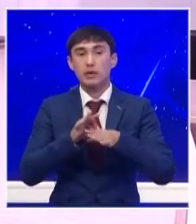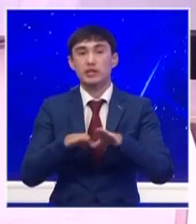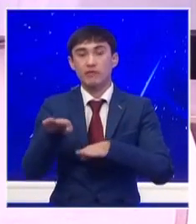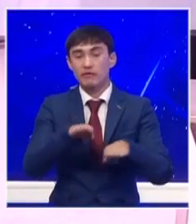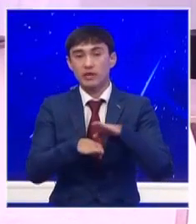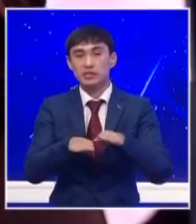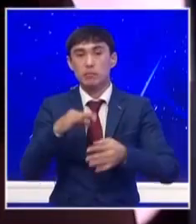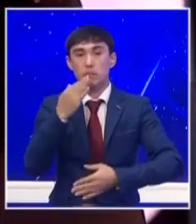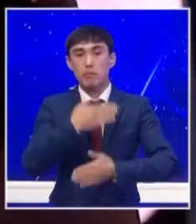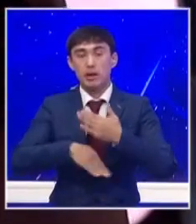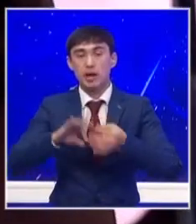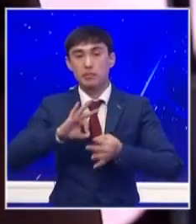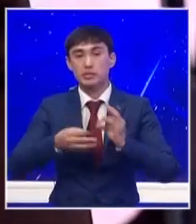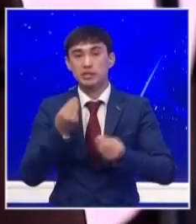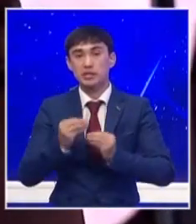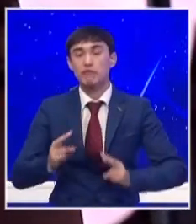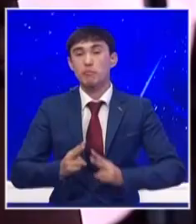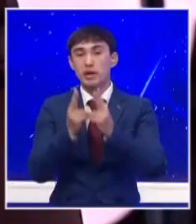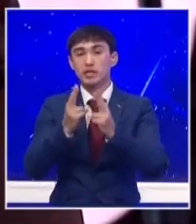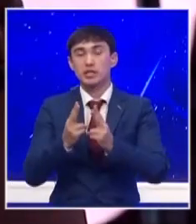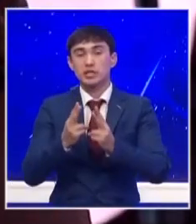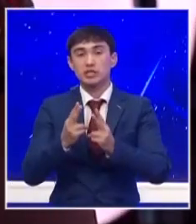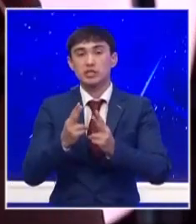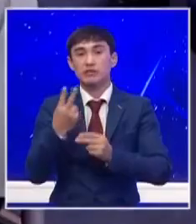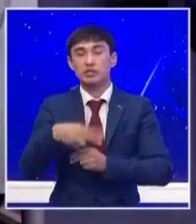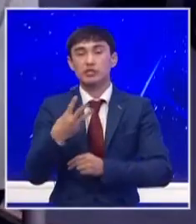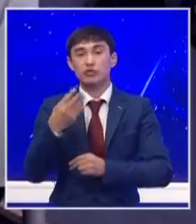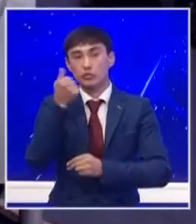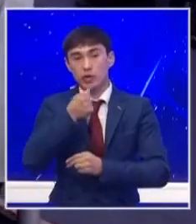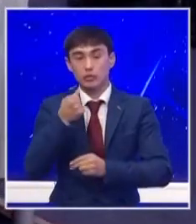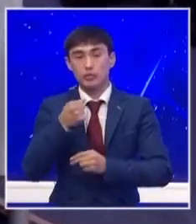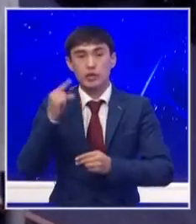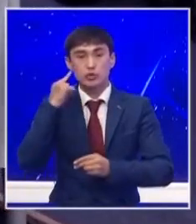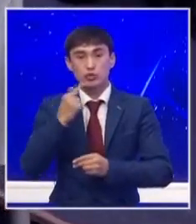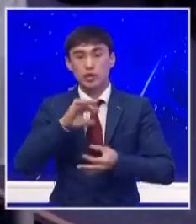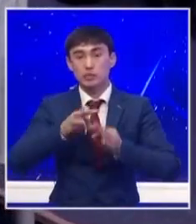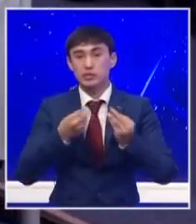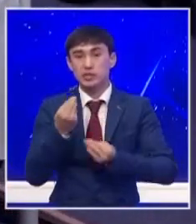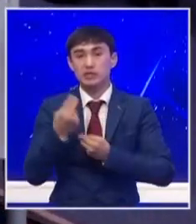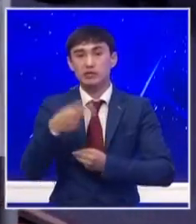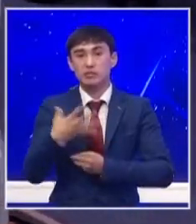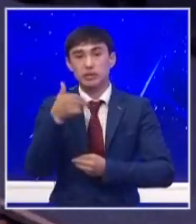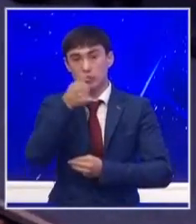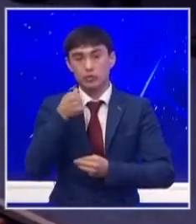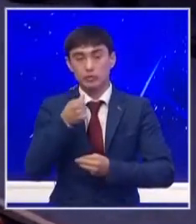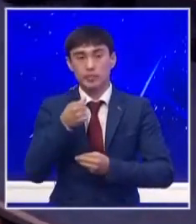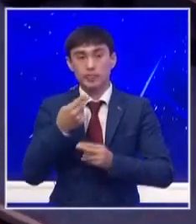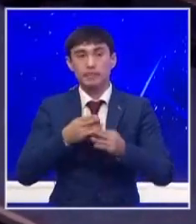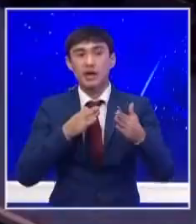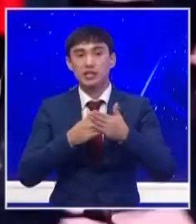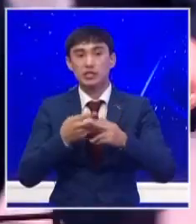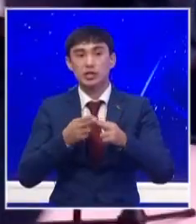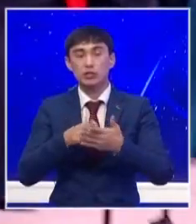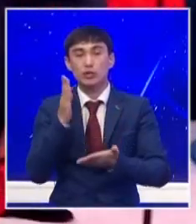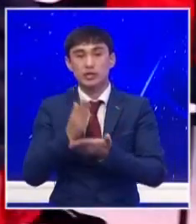на паралимпийские игры в Париже в 2024 году и выступит на сурдо Олимпийских играх в 2025 несмотря на ограничения